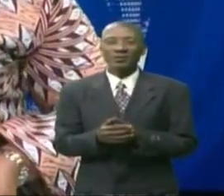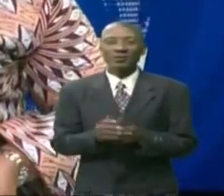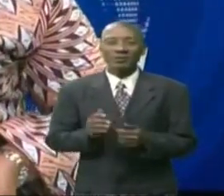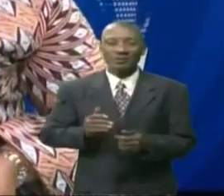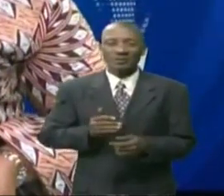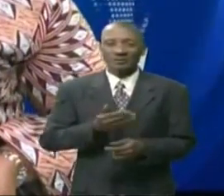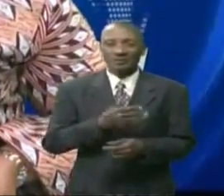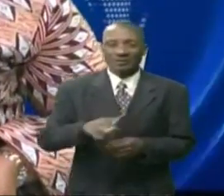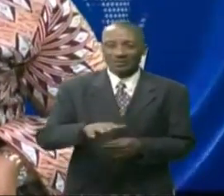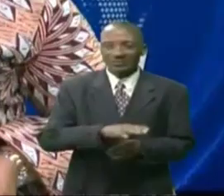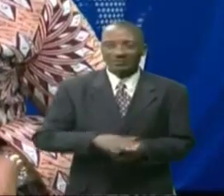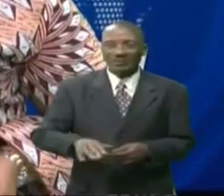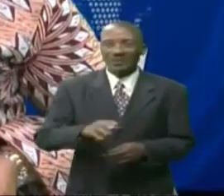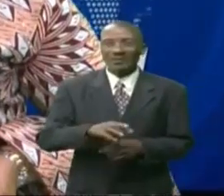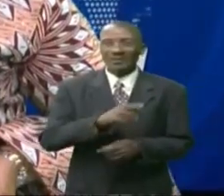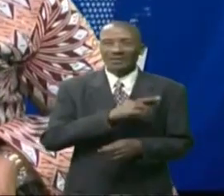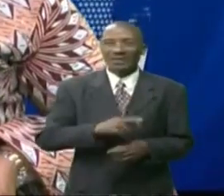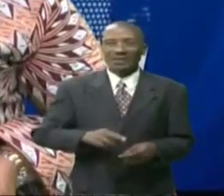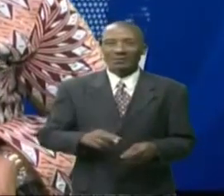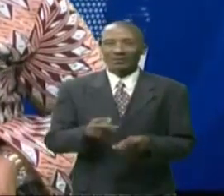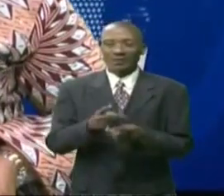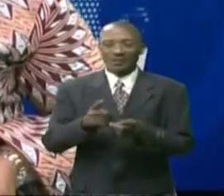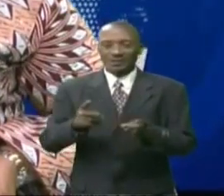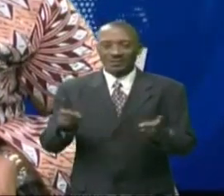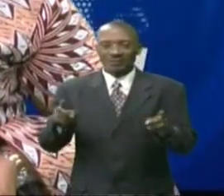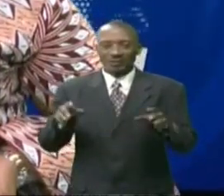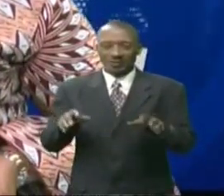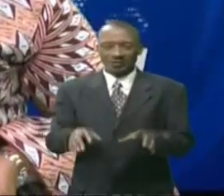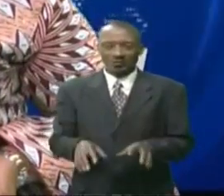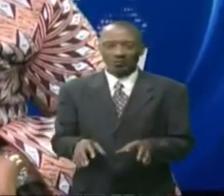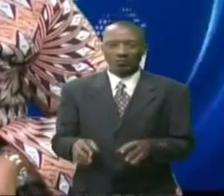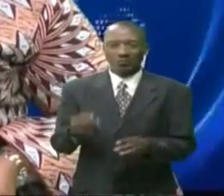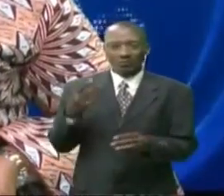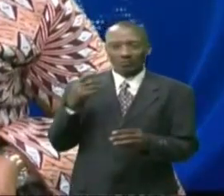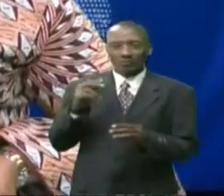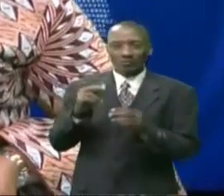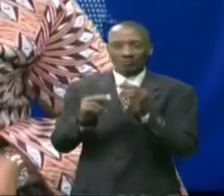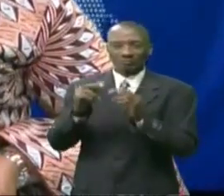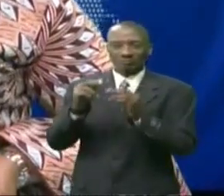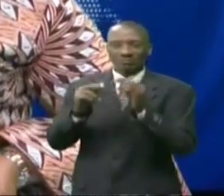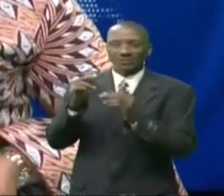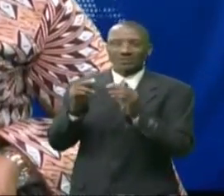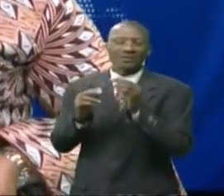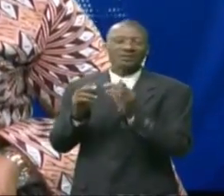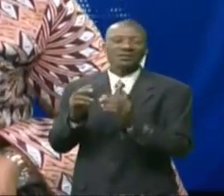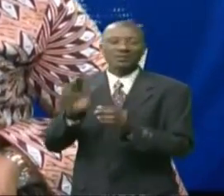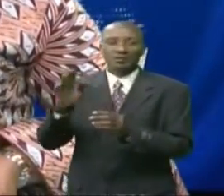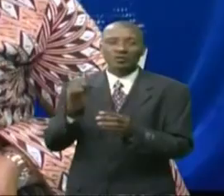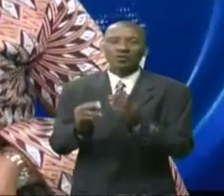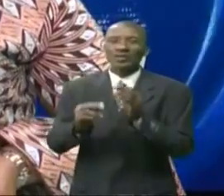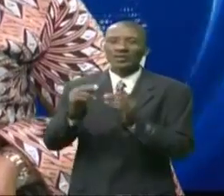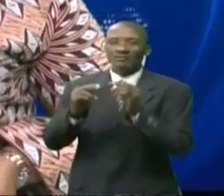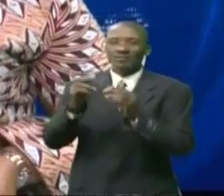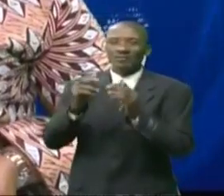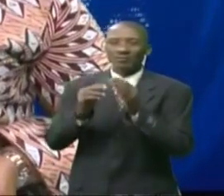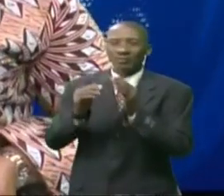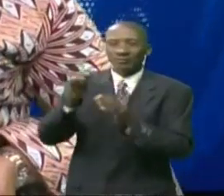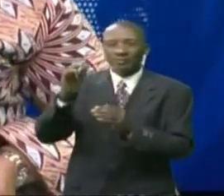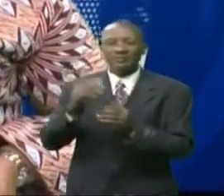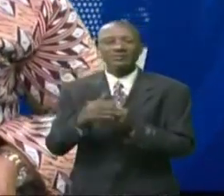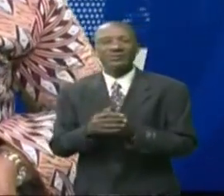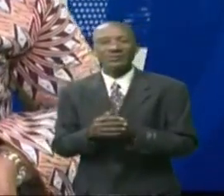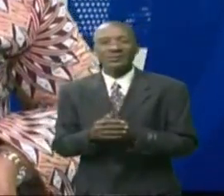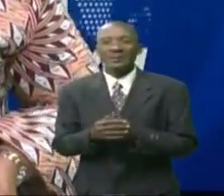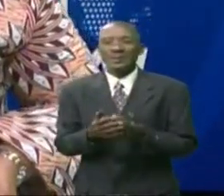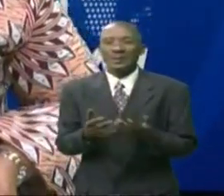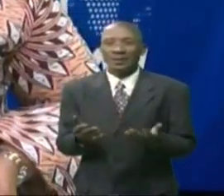ce titre, cette monnaie, symbole notamment de l'unité nationale, mérite respect et considération autant que